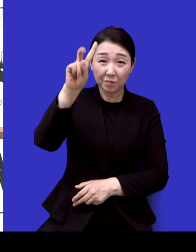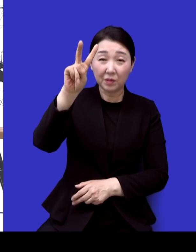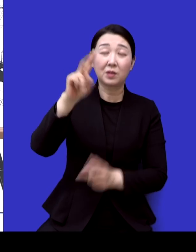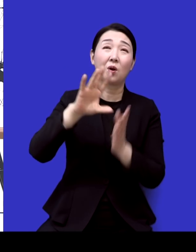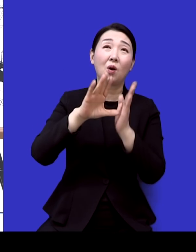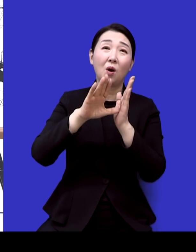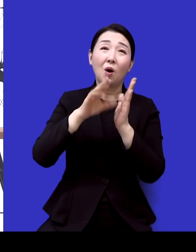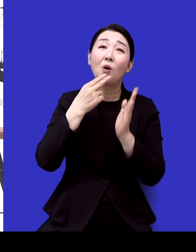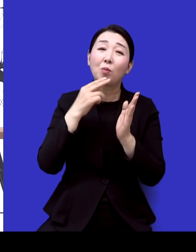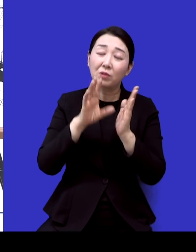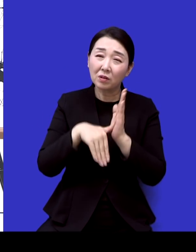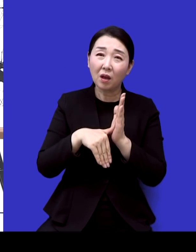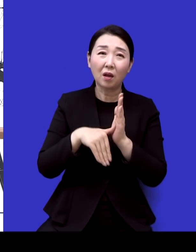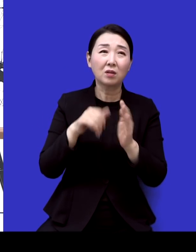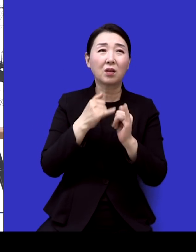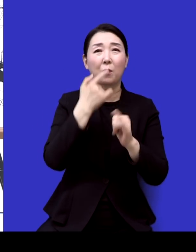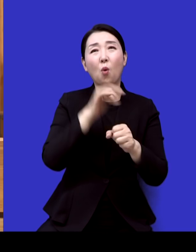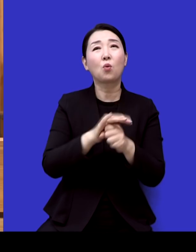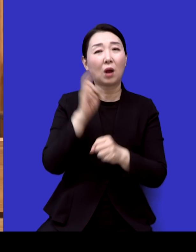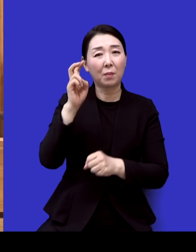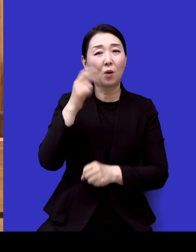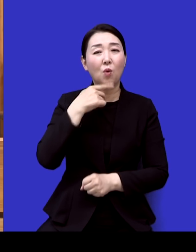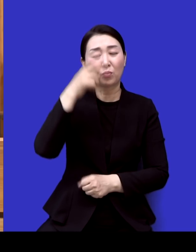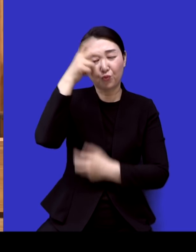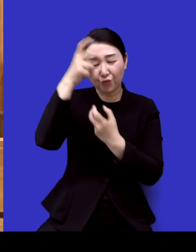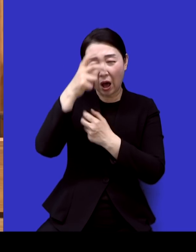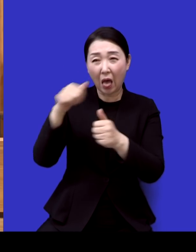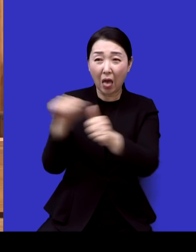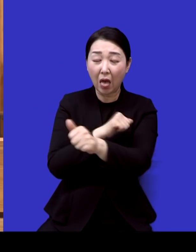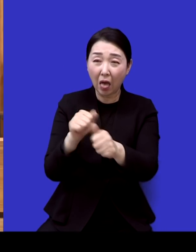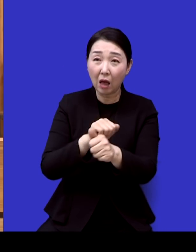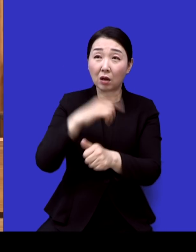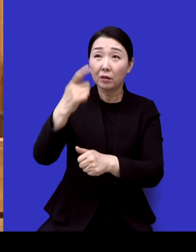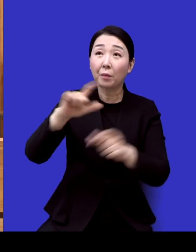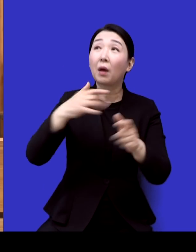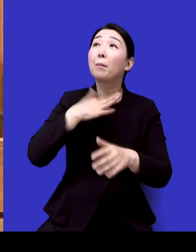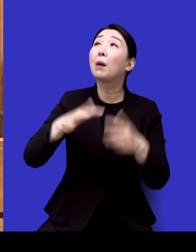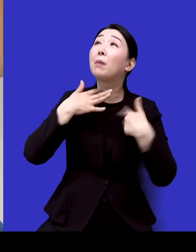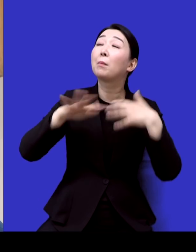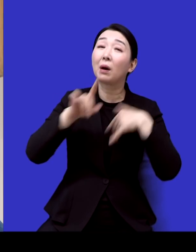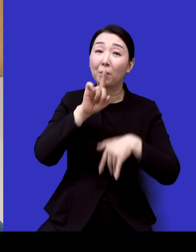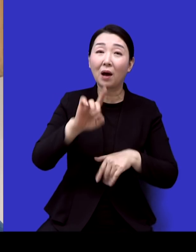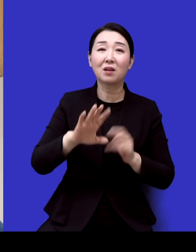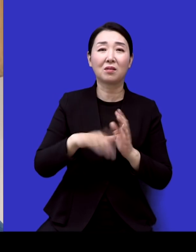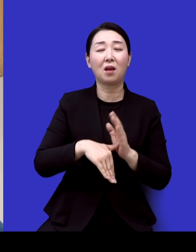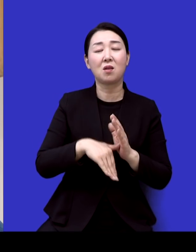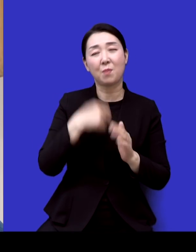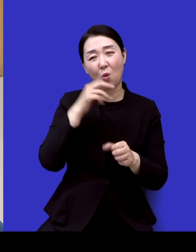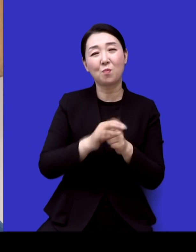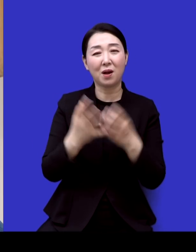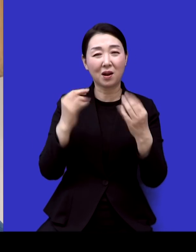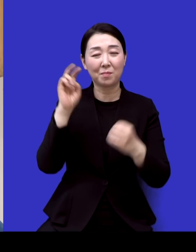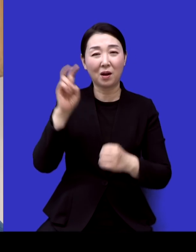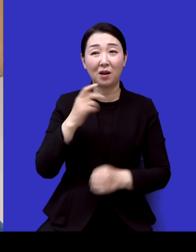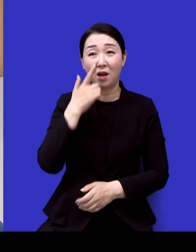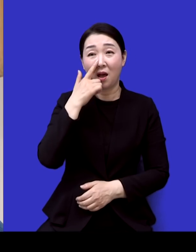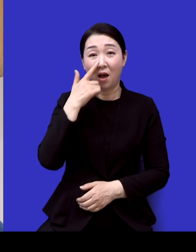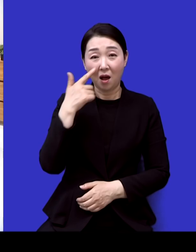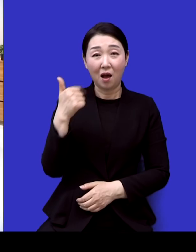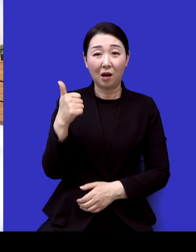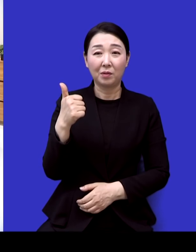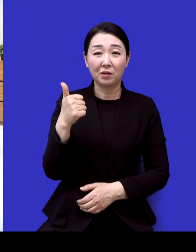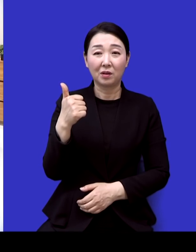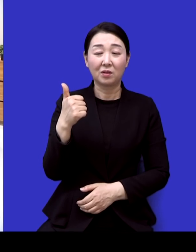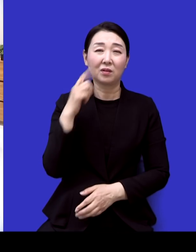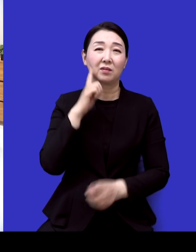싶은 생각 안 드세요? 맞아요. 네. 취객들이 나타나서 뭐 어떻게 행패 부리고 다음날 안 그랬다고 그러고 뭐 그런 일들이 얼마나 많았겠어요. 네. 그러니까 아버님께서 그런